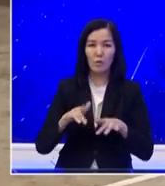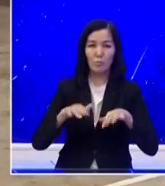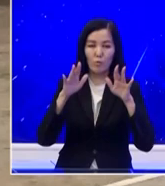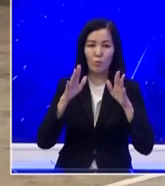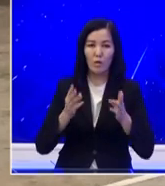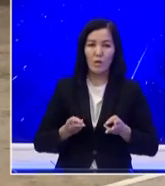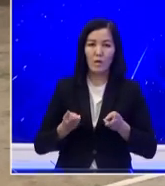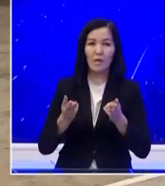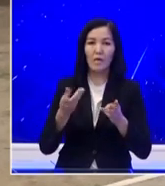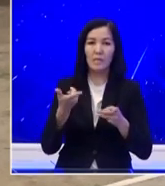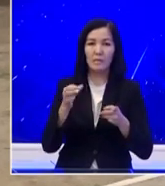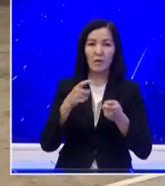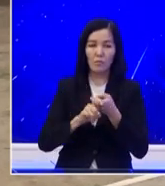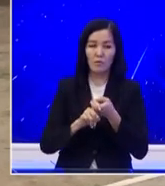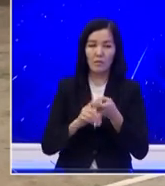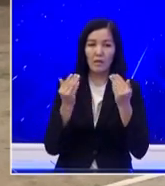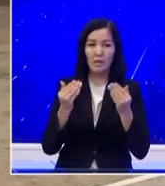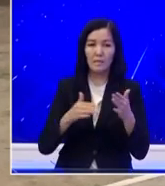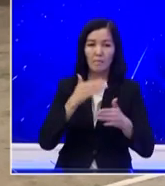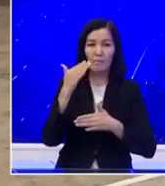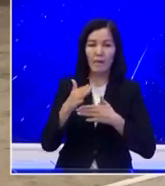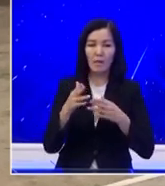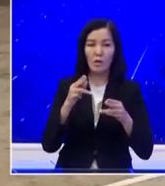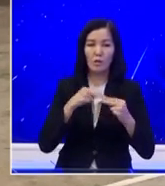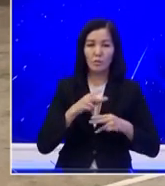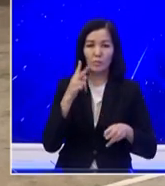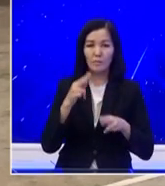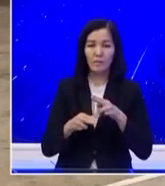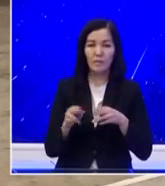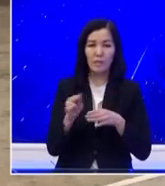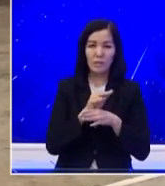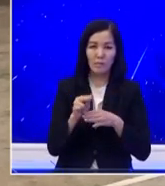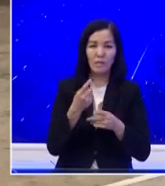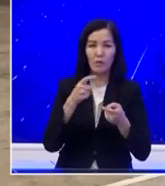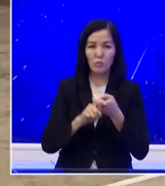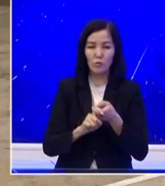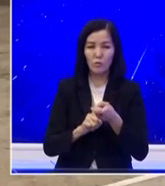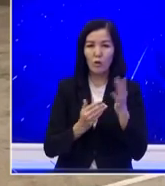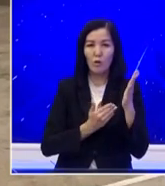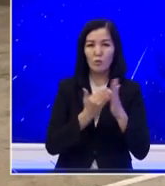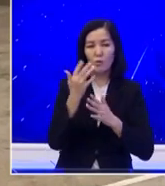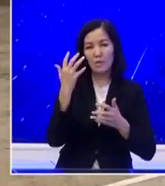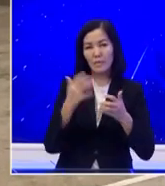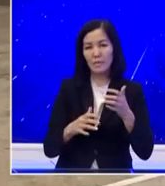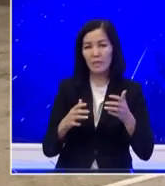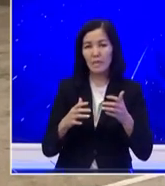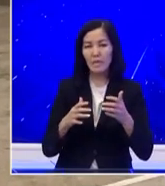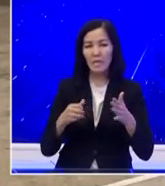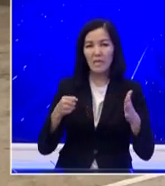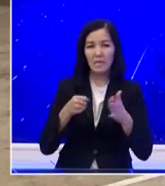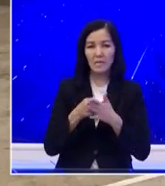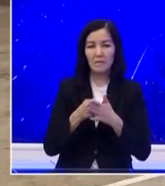газға қостық. Қазіргі сәтте барлық сыртқы жұмыс бітті. Яғни демонтаж, қосу, жоғары, орта қысым беру